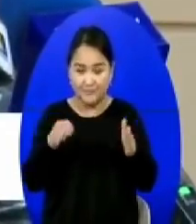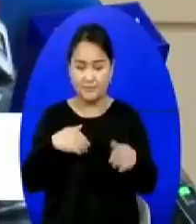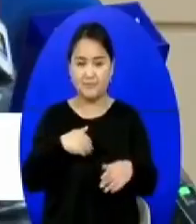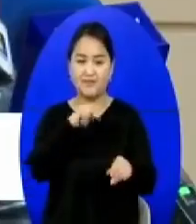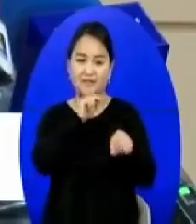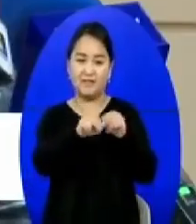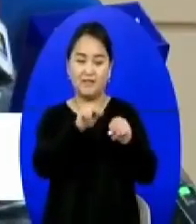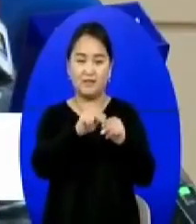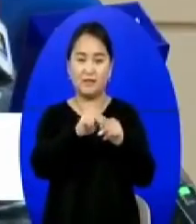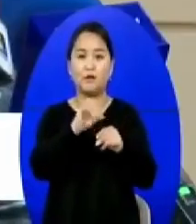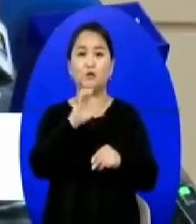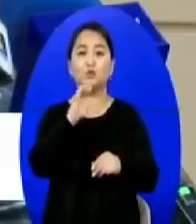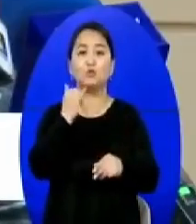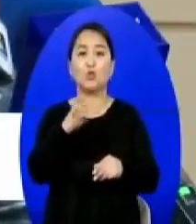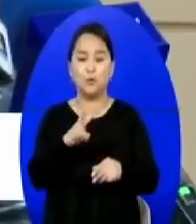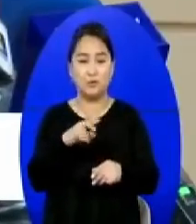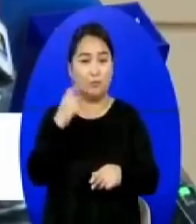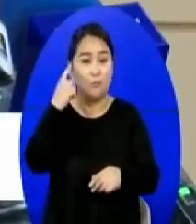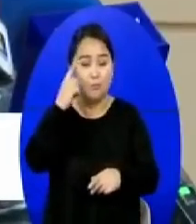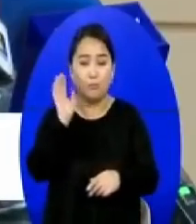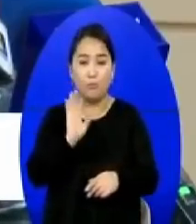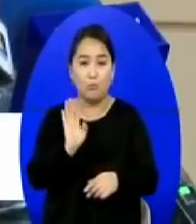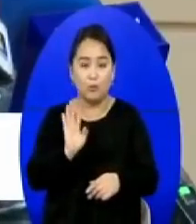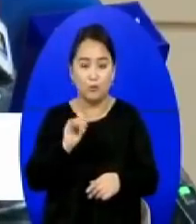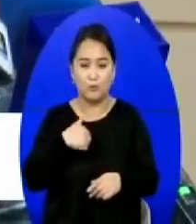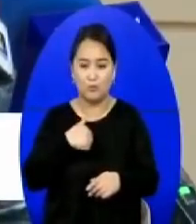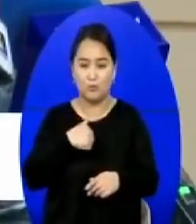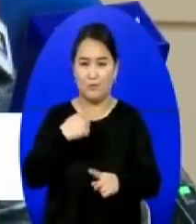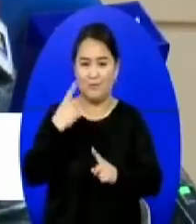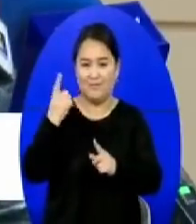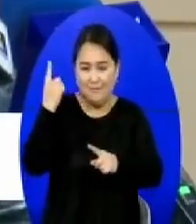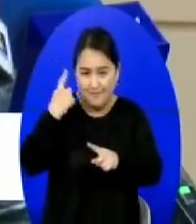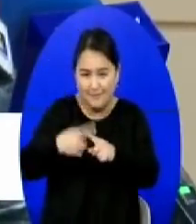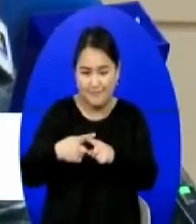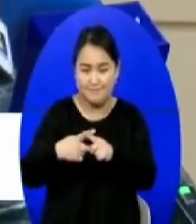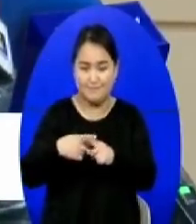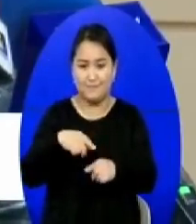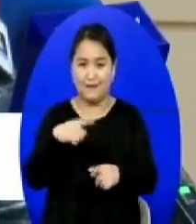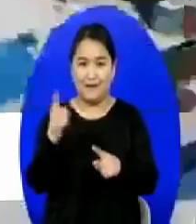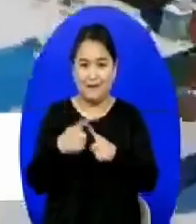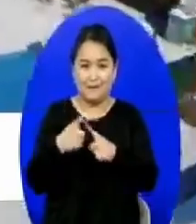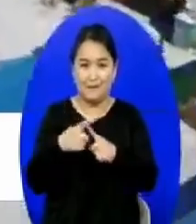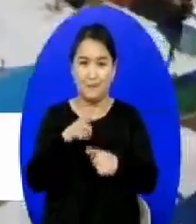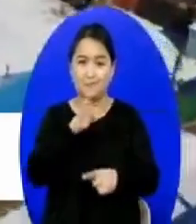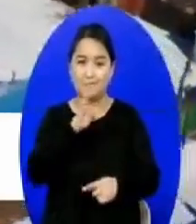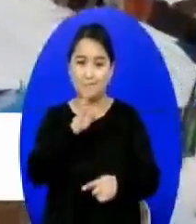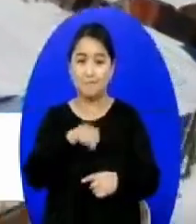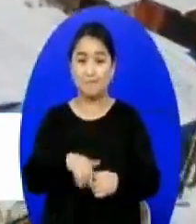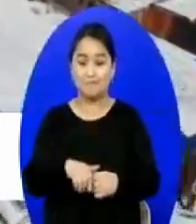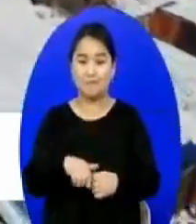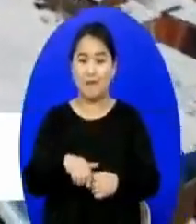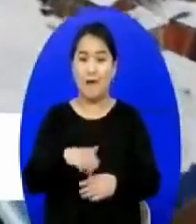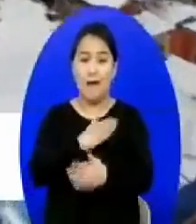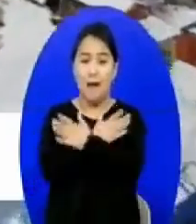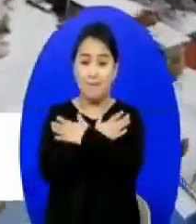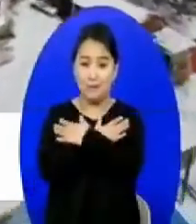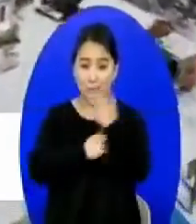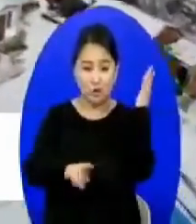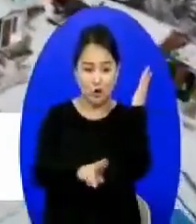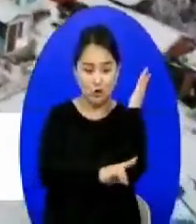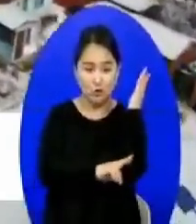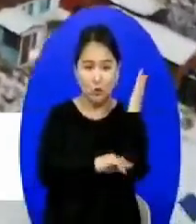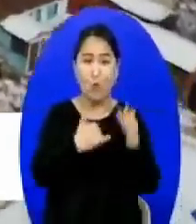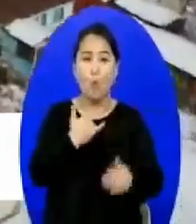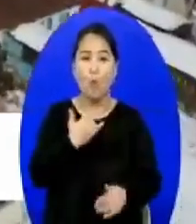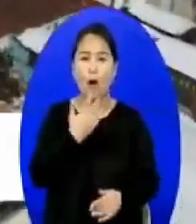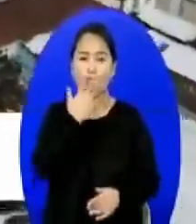болохгүй. Хяналт шалгалтыг бол бүр илүү чангатахна гэж ингэж үзэж байгаа. Амралтын өдрүүдэд угаарын хийнд хөнгөн